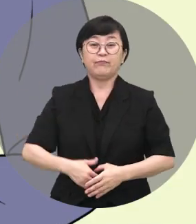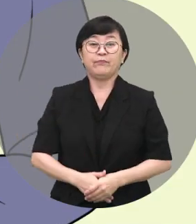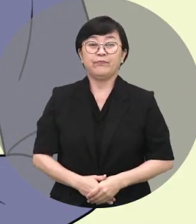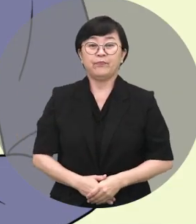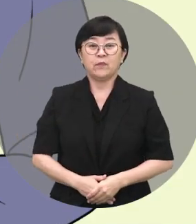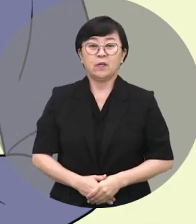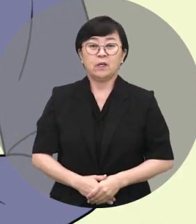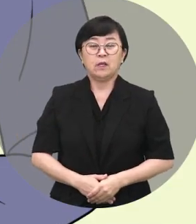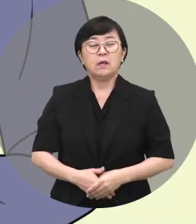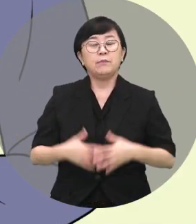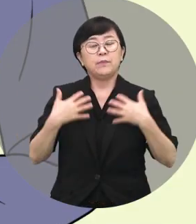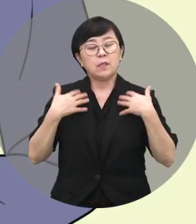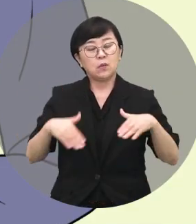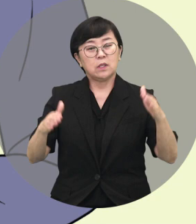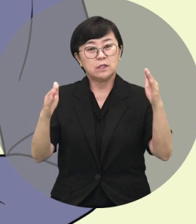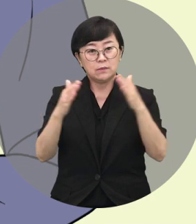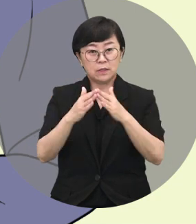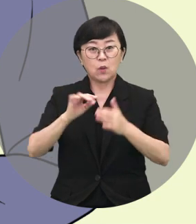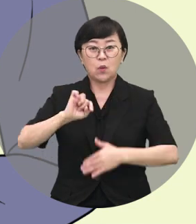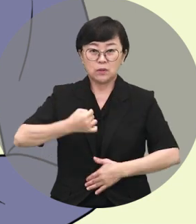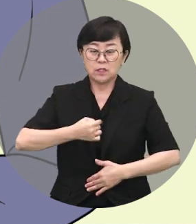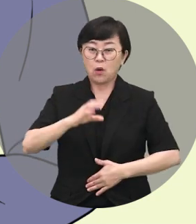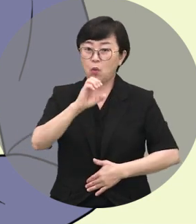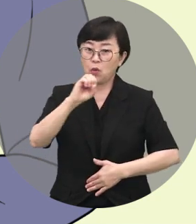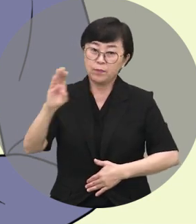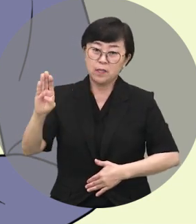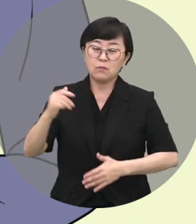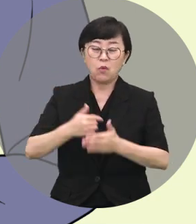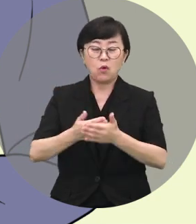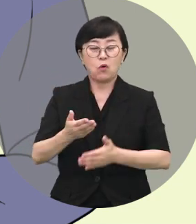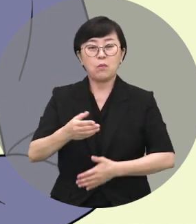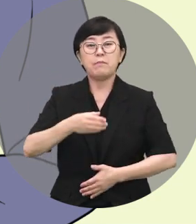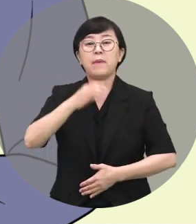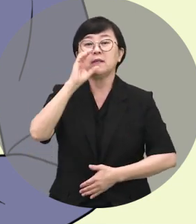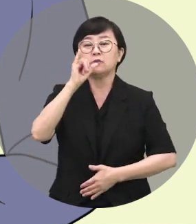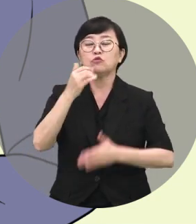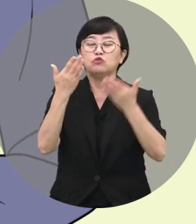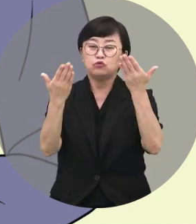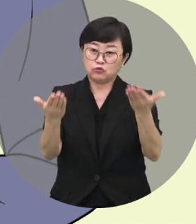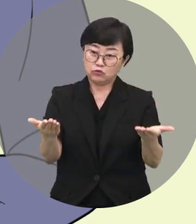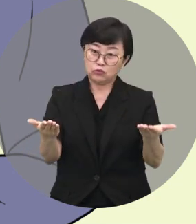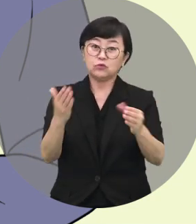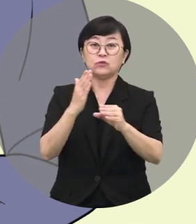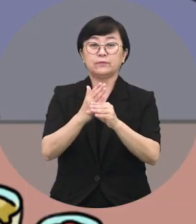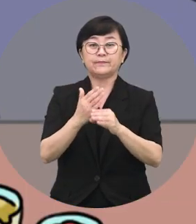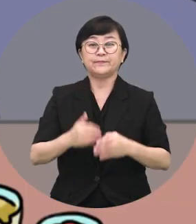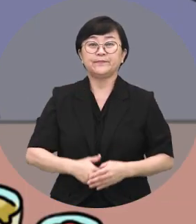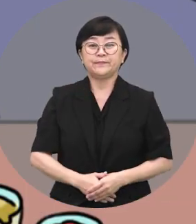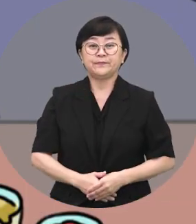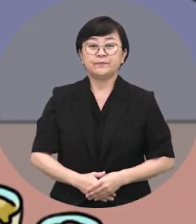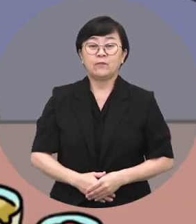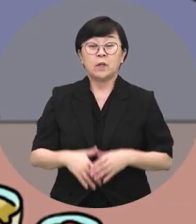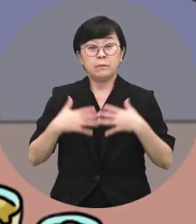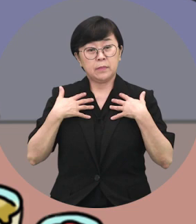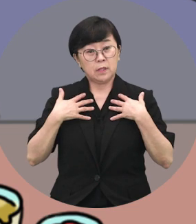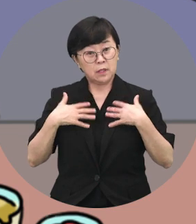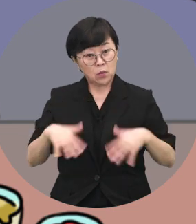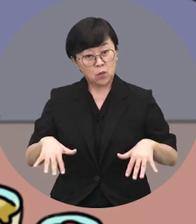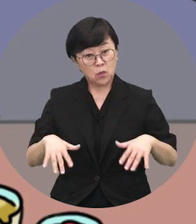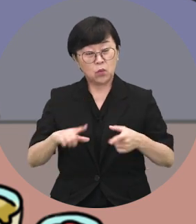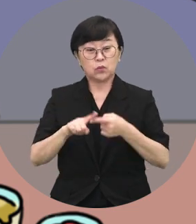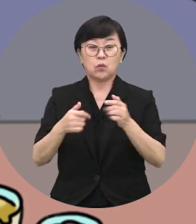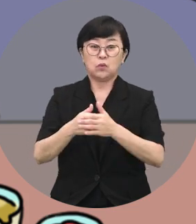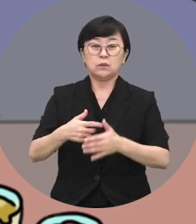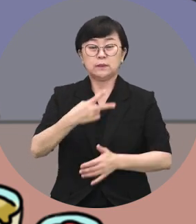퇴근하고 피곤해서 집에서 맥주와 간단한 안주거리를 먹으면서 쉬고 있었습니다. 피곤한 나머지